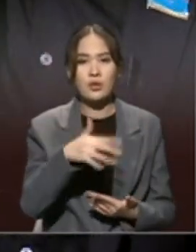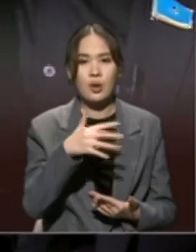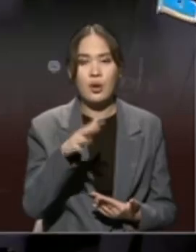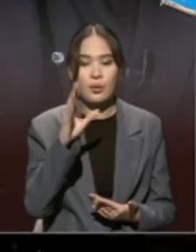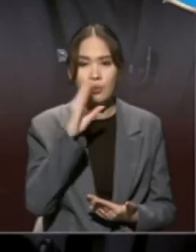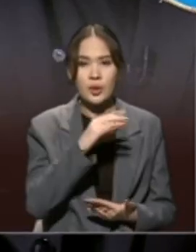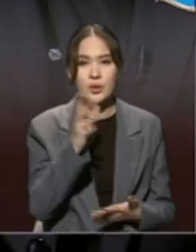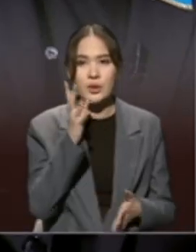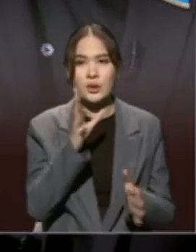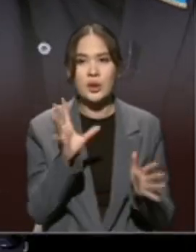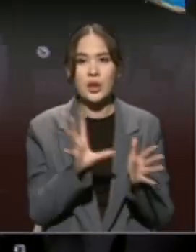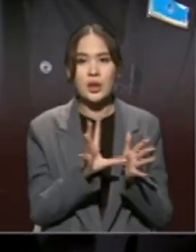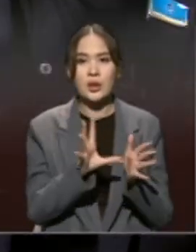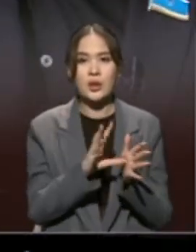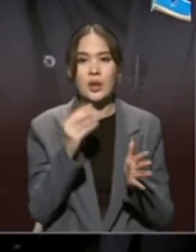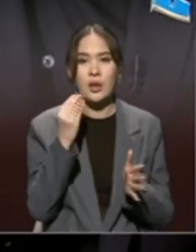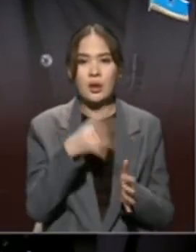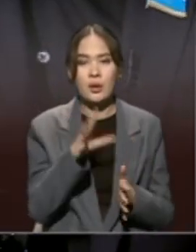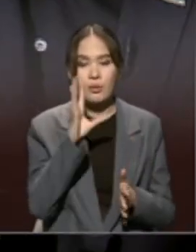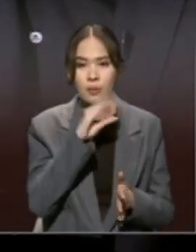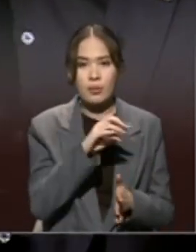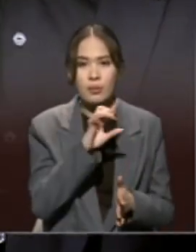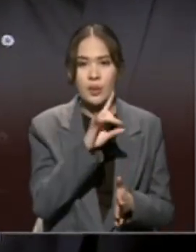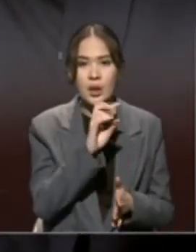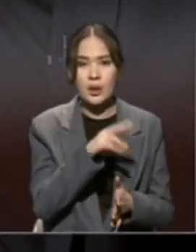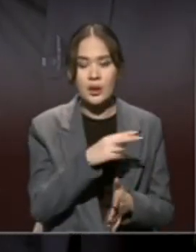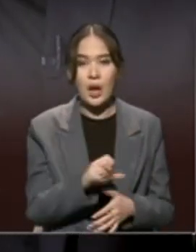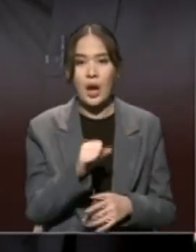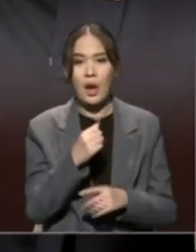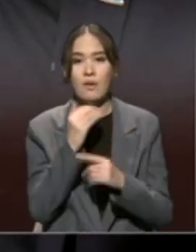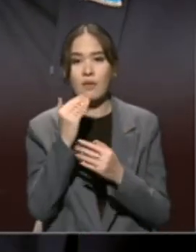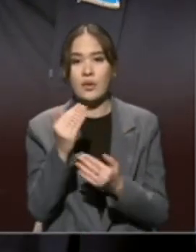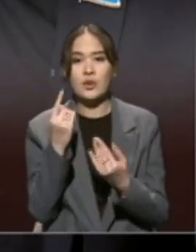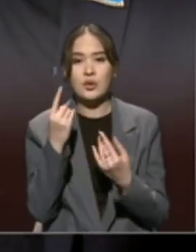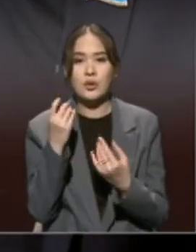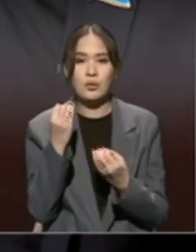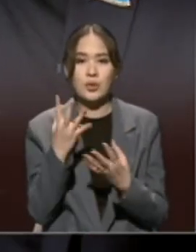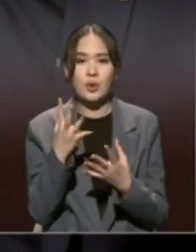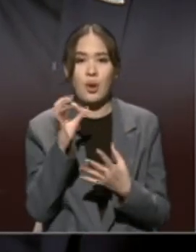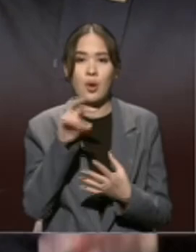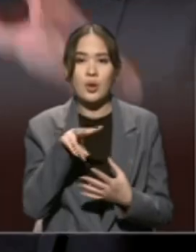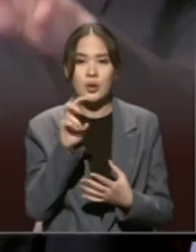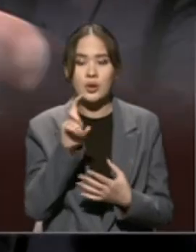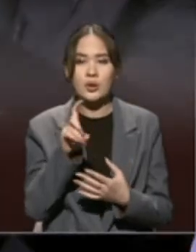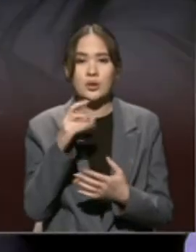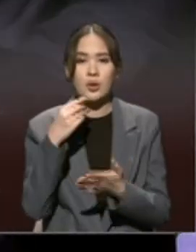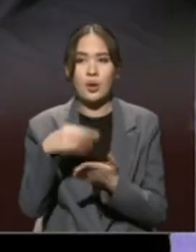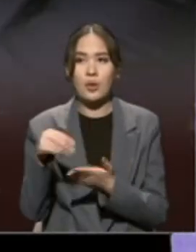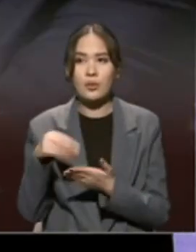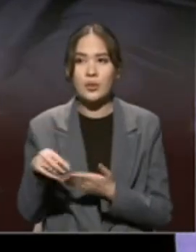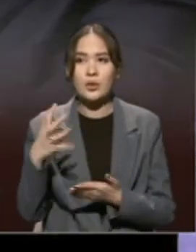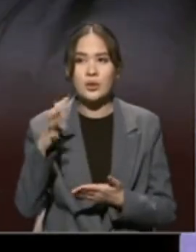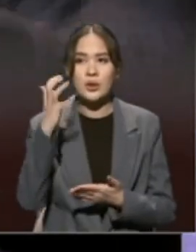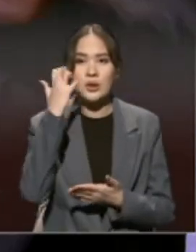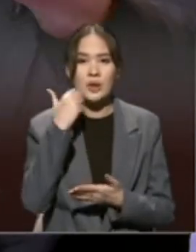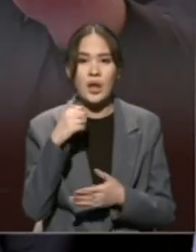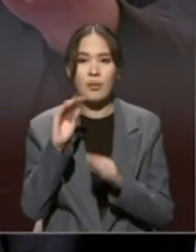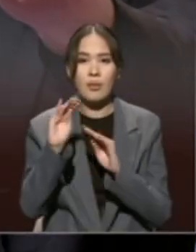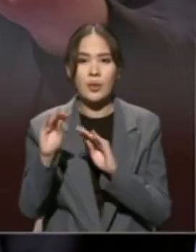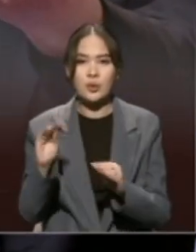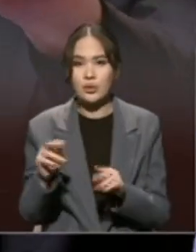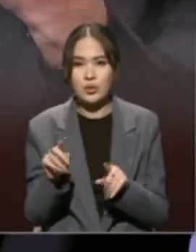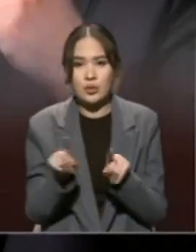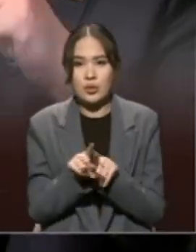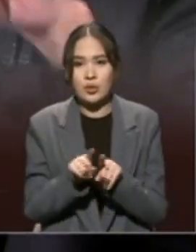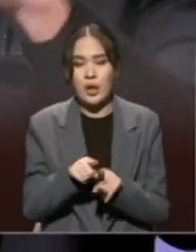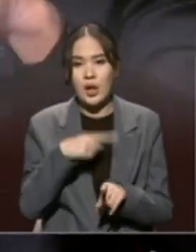сол техникасы қымбат болуы, брендовый болуы мүмкін. А сіздікі самопал немесе сол OLX-тан алып, жаңағы біреудің ескі құсқысымен қойып, оны үйтіп айта алмайсыз